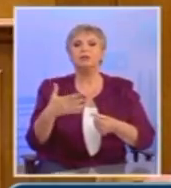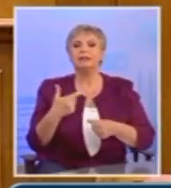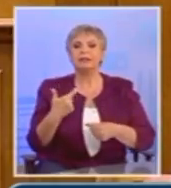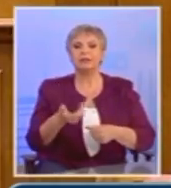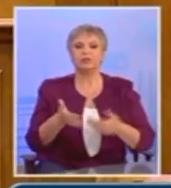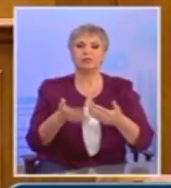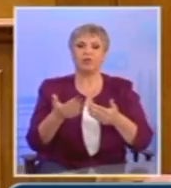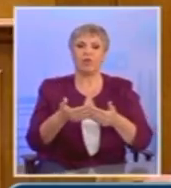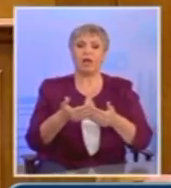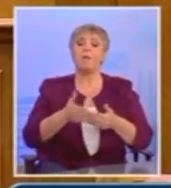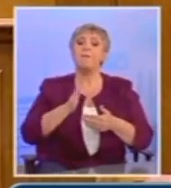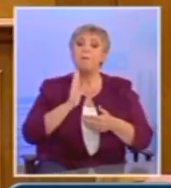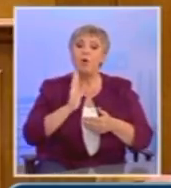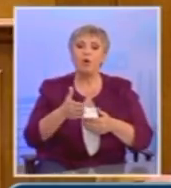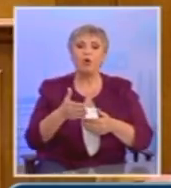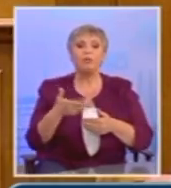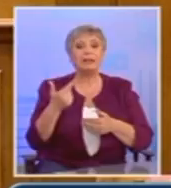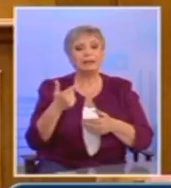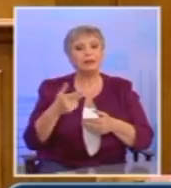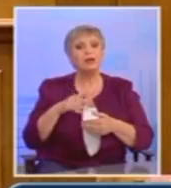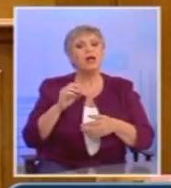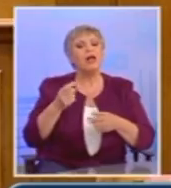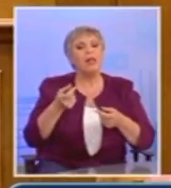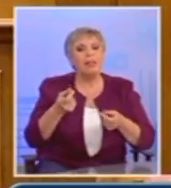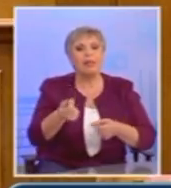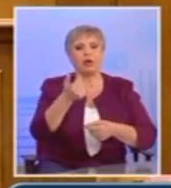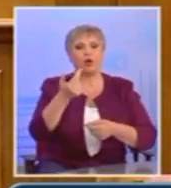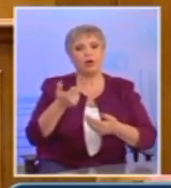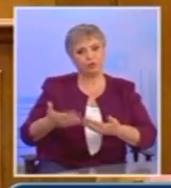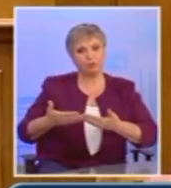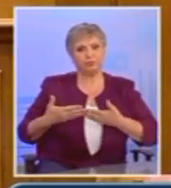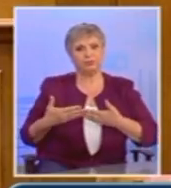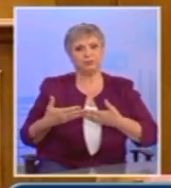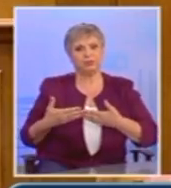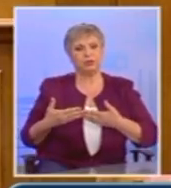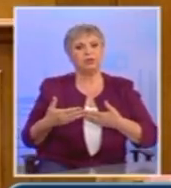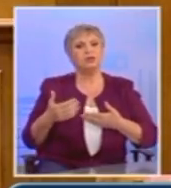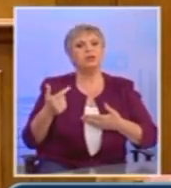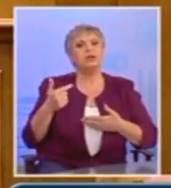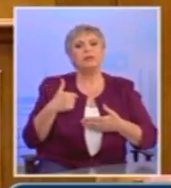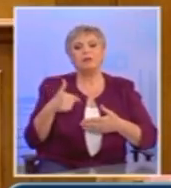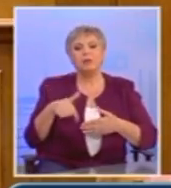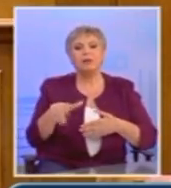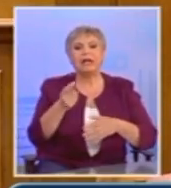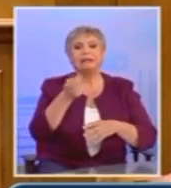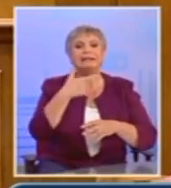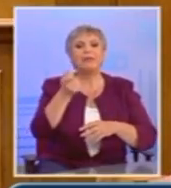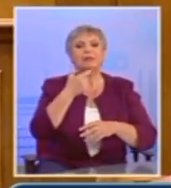θα επιτρέψει την έστω και μερική συμμετοχή μετά το Σεπτέμβρη της χώρας